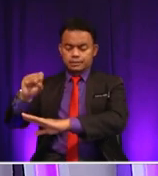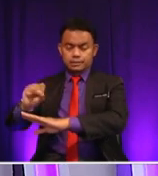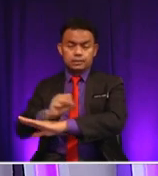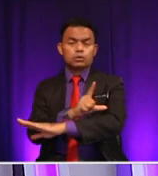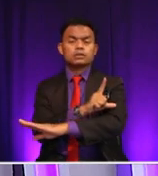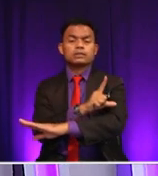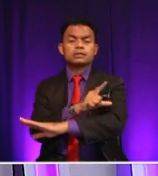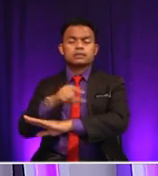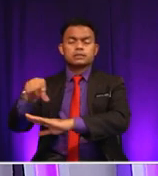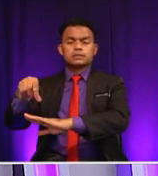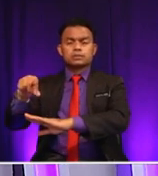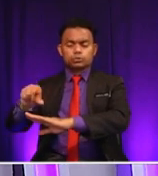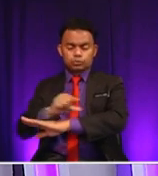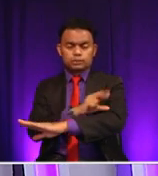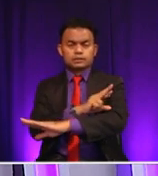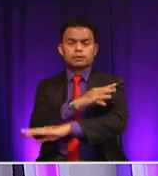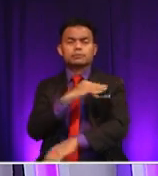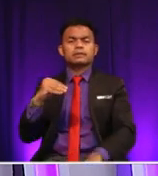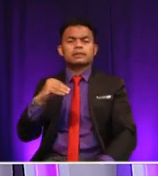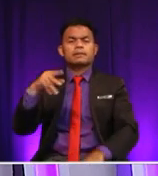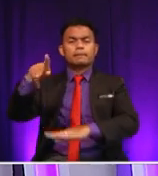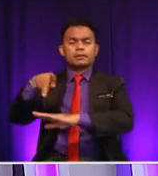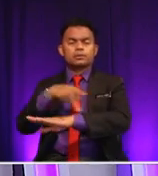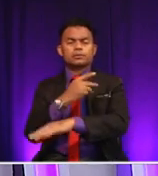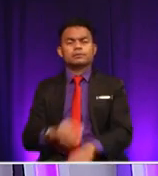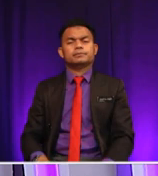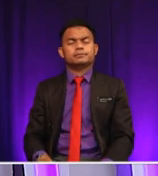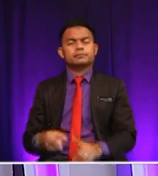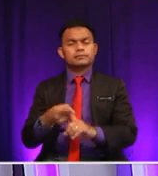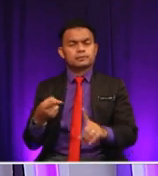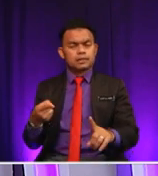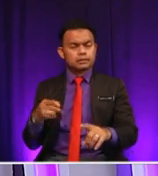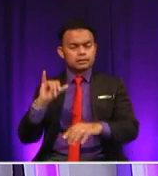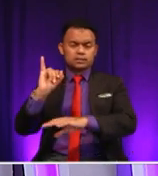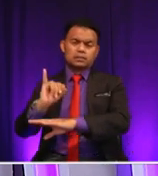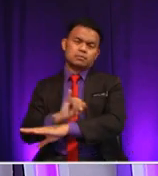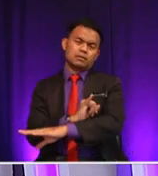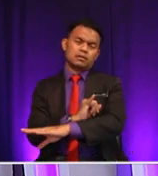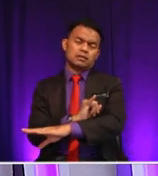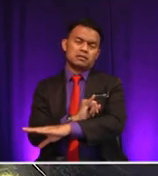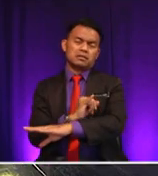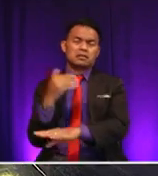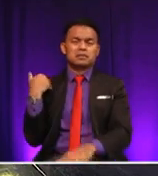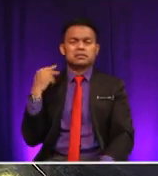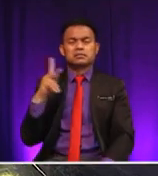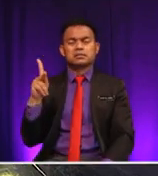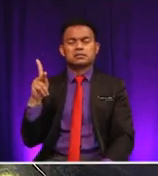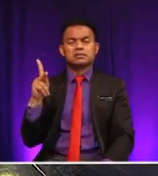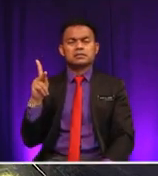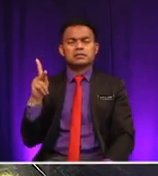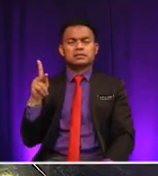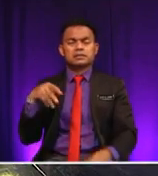contohnya jadi dari segi iramanya cewek gua mempunyai irama tertentu ataupun